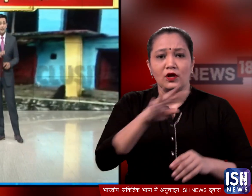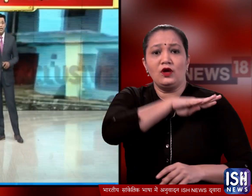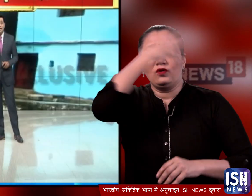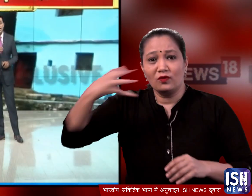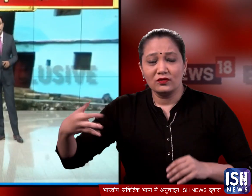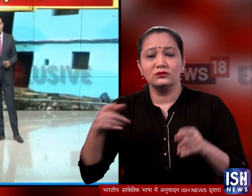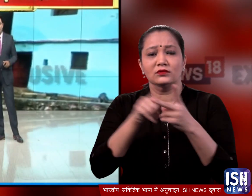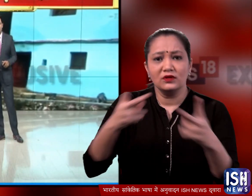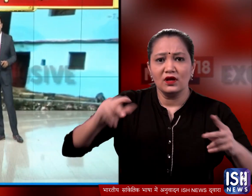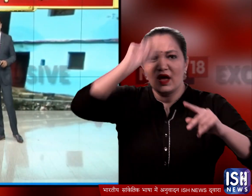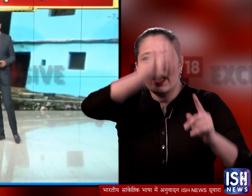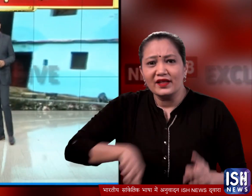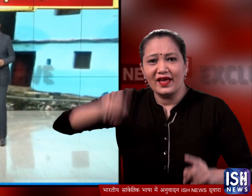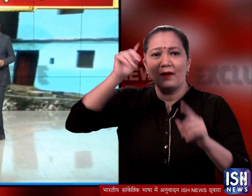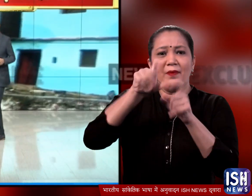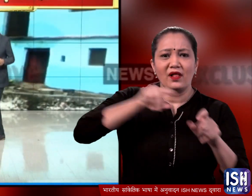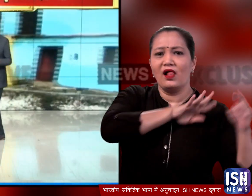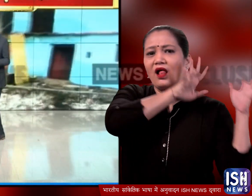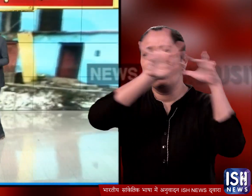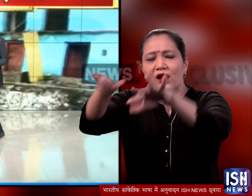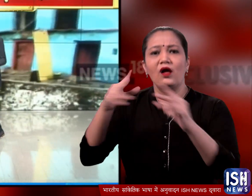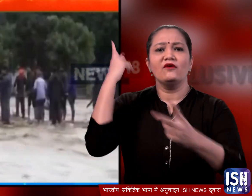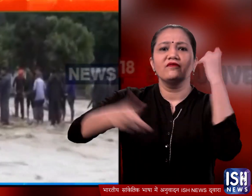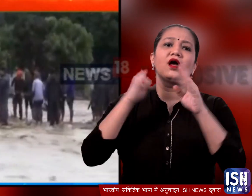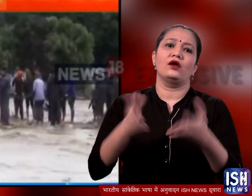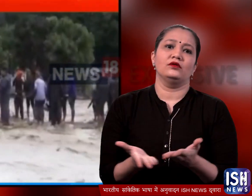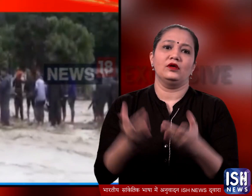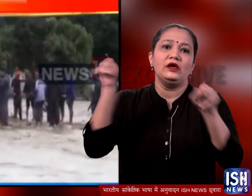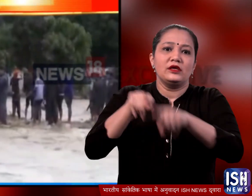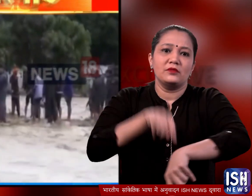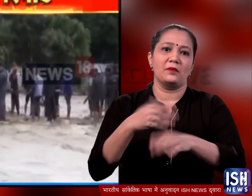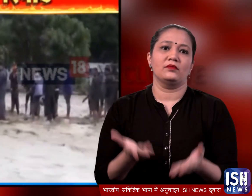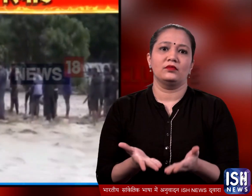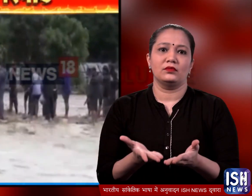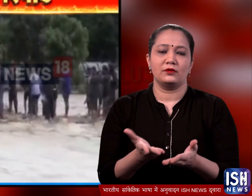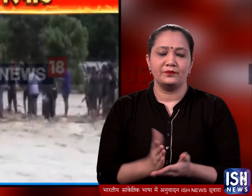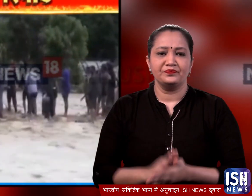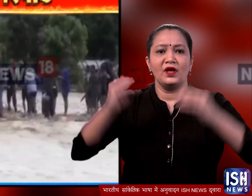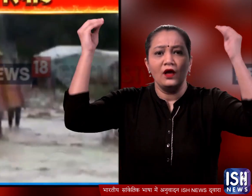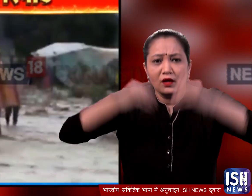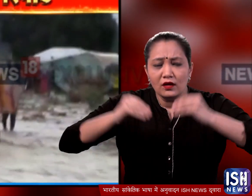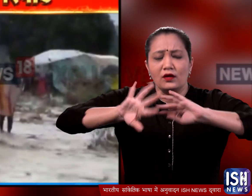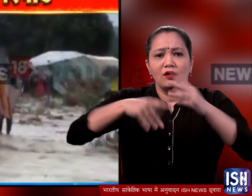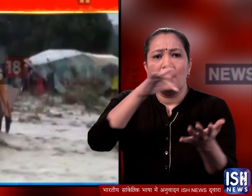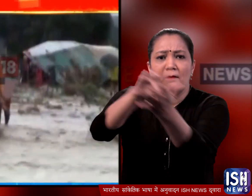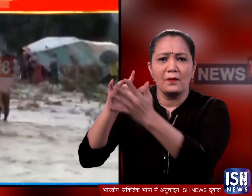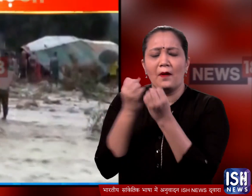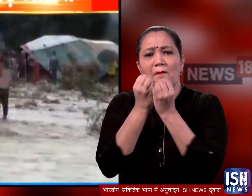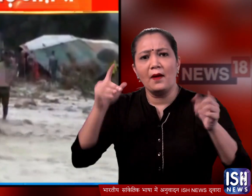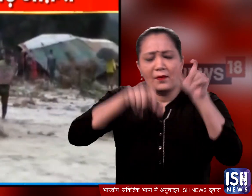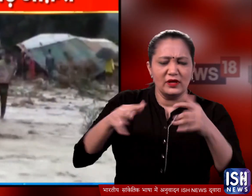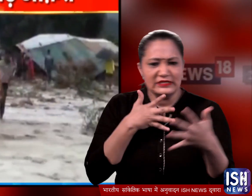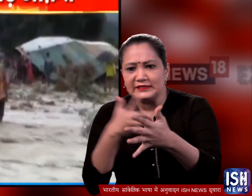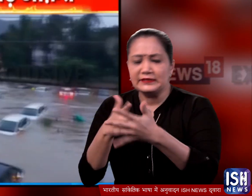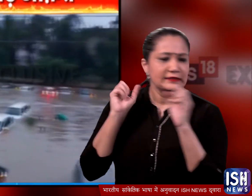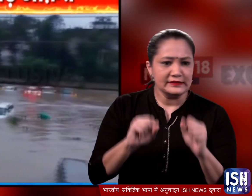उत्तराखंड में देश भर से पर्यटकों के आने का सिलसिला तेज हुआ था, जिसकी वजह से बारिश के बाद जगह जगह से लोगों के फंसे होने